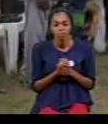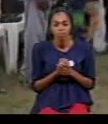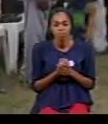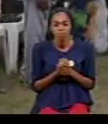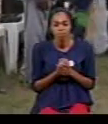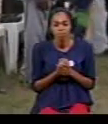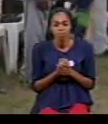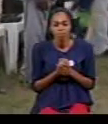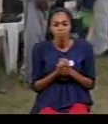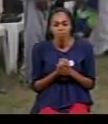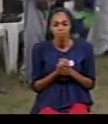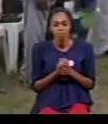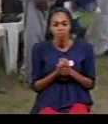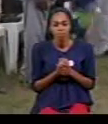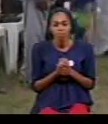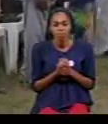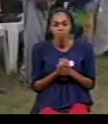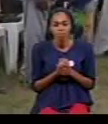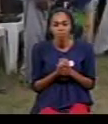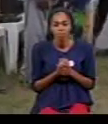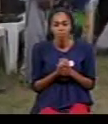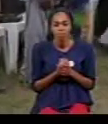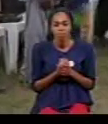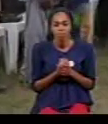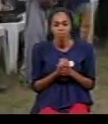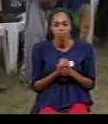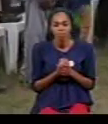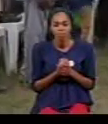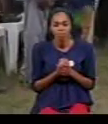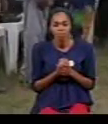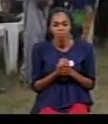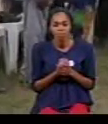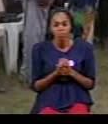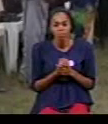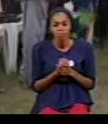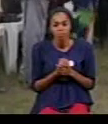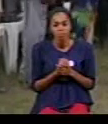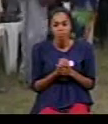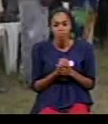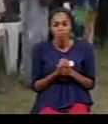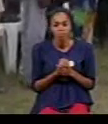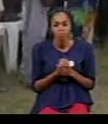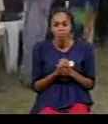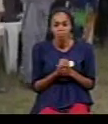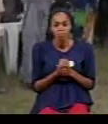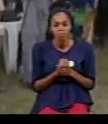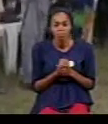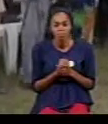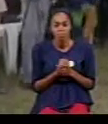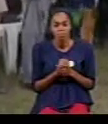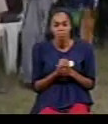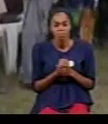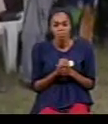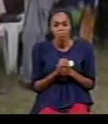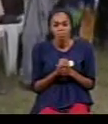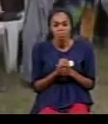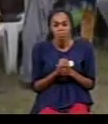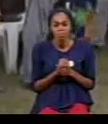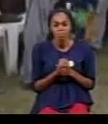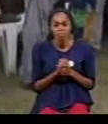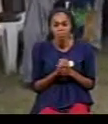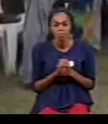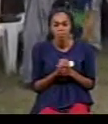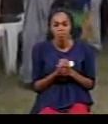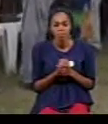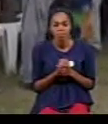isoji kari aye ni bi te wa ijuwo yin sokejo e ti gba se iyanu kan tabi keji. Yes, eni sisiye ibi te ba